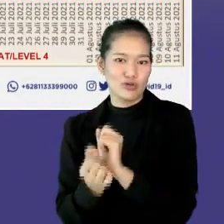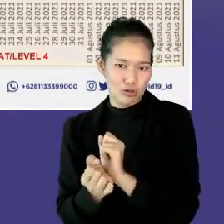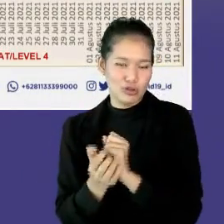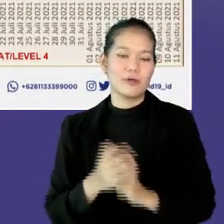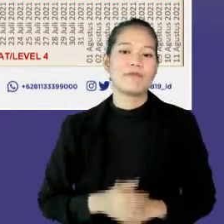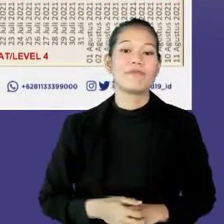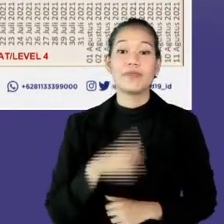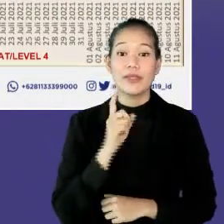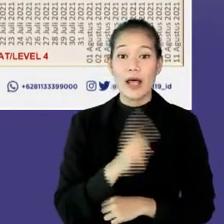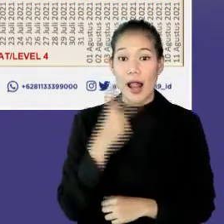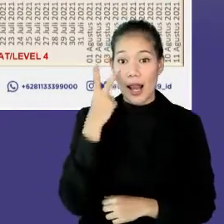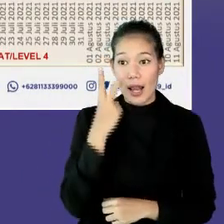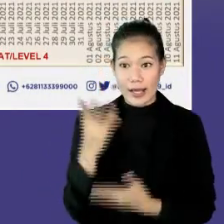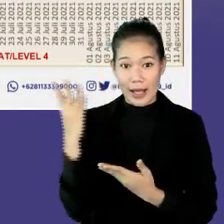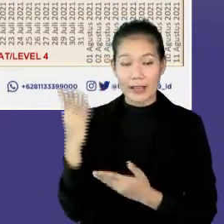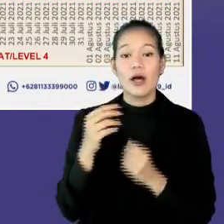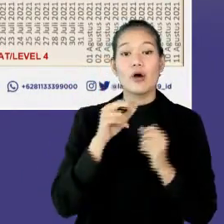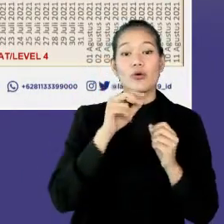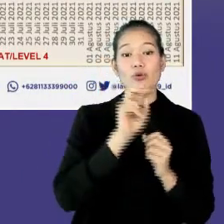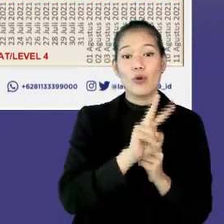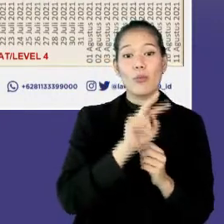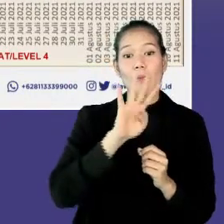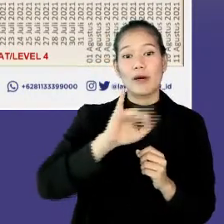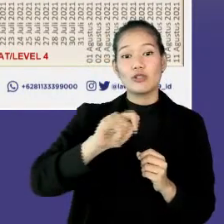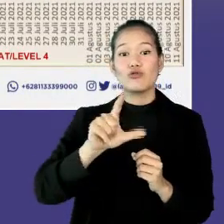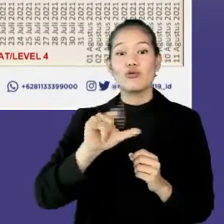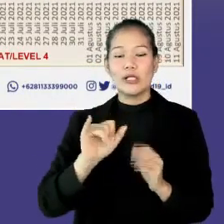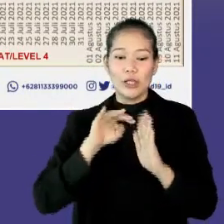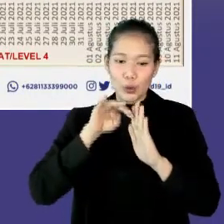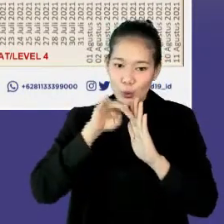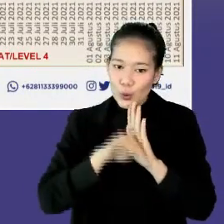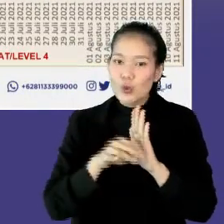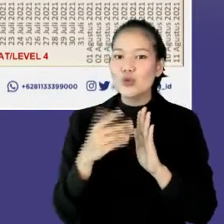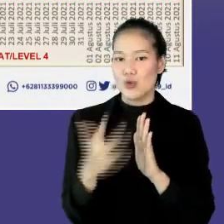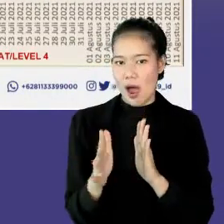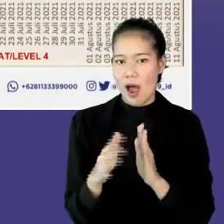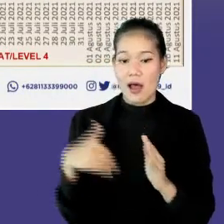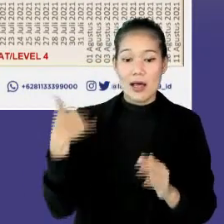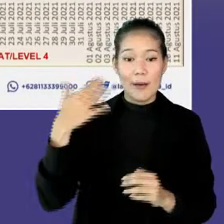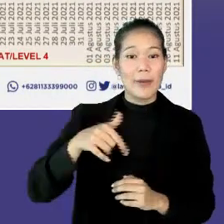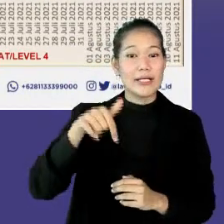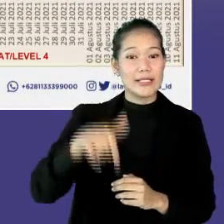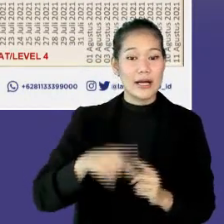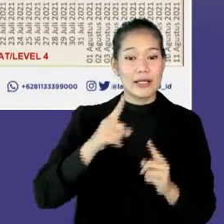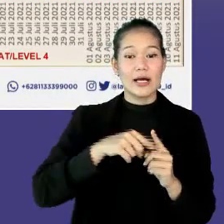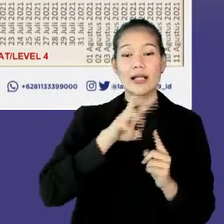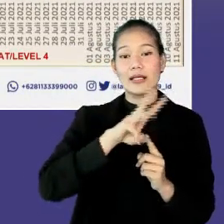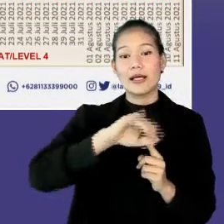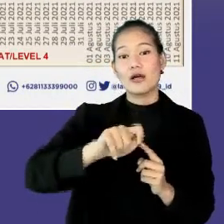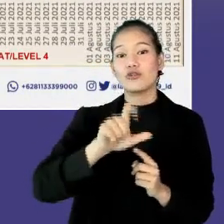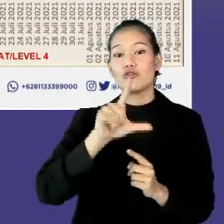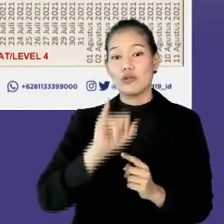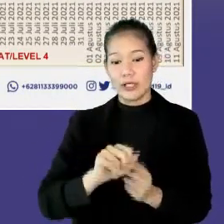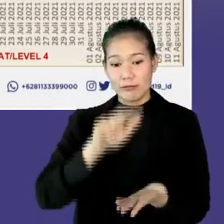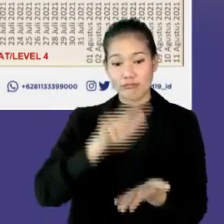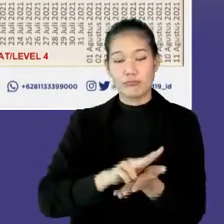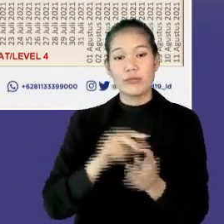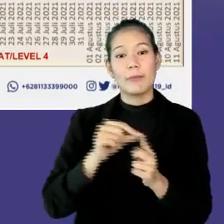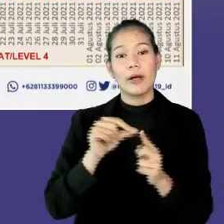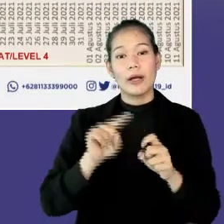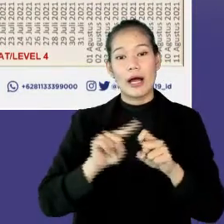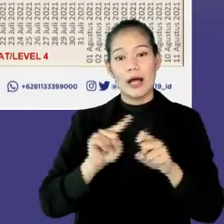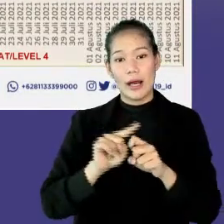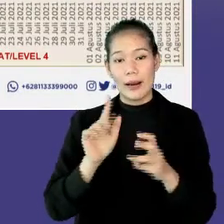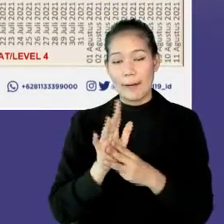Dan kalau kita lihat pasca 24 Juli sudah mulai terlihat penurunan. Jadi kurang lebih sekarang sudah pada tanggal 3 Juli diterapkan PPKM